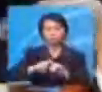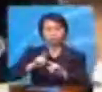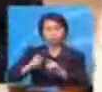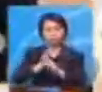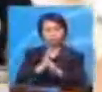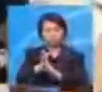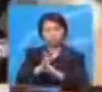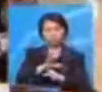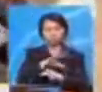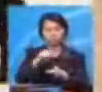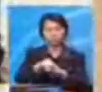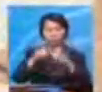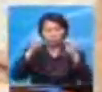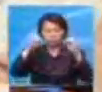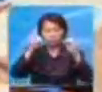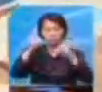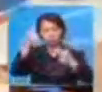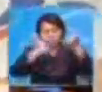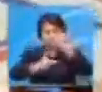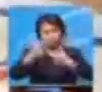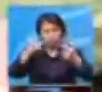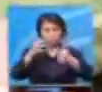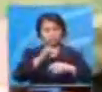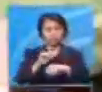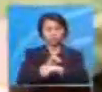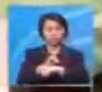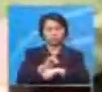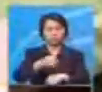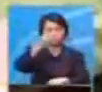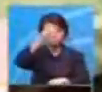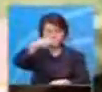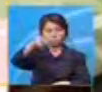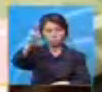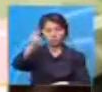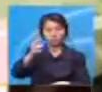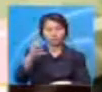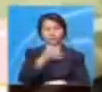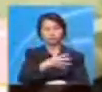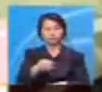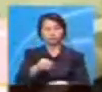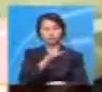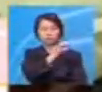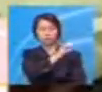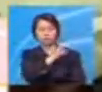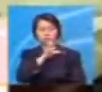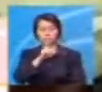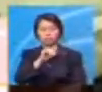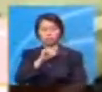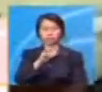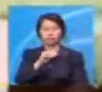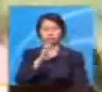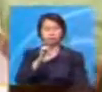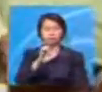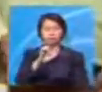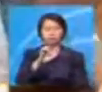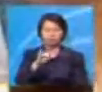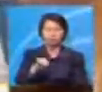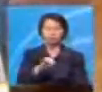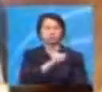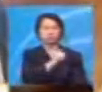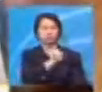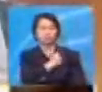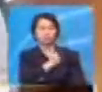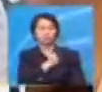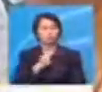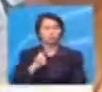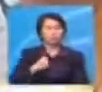terutamanya pendidikan pelancongan dan industri halal sementara itu pengerusi dmdi Kanada Zainuddin Abdul